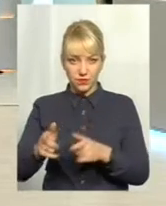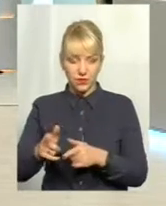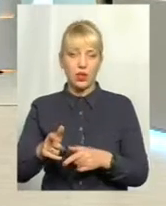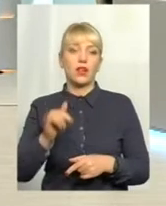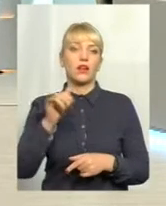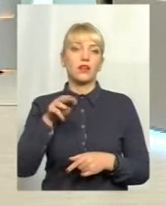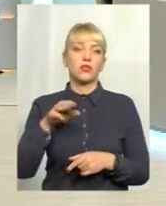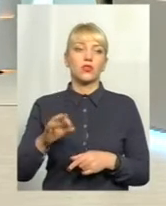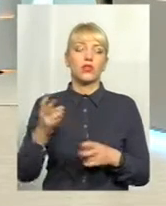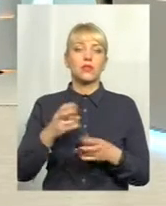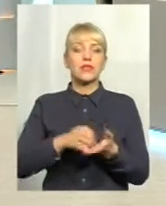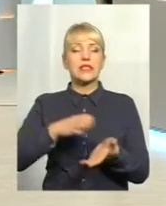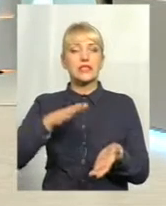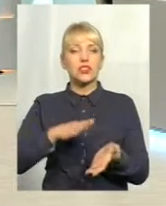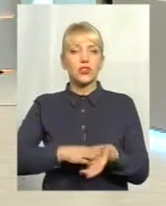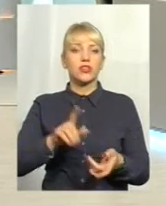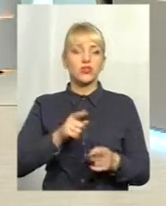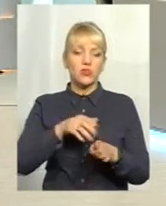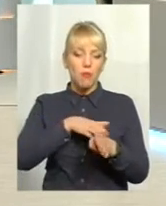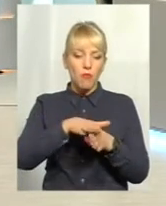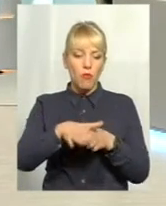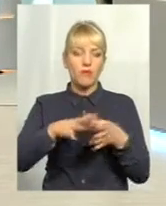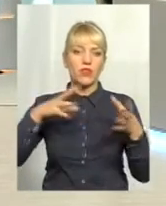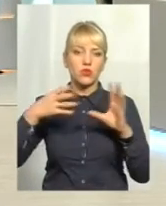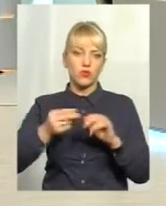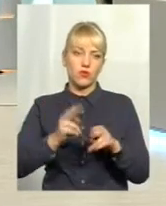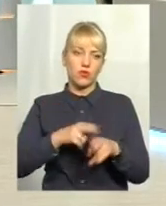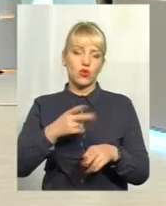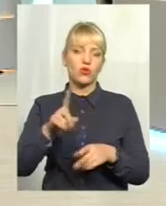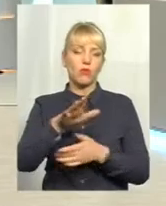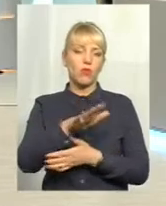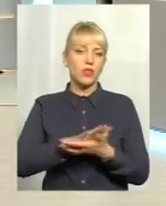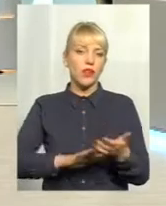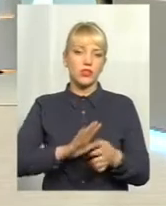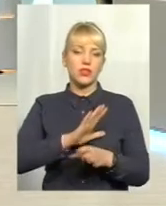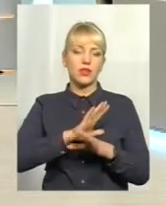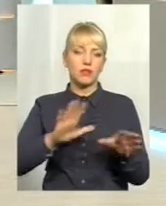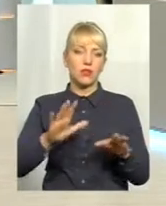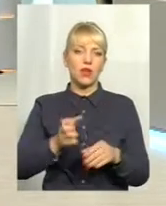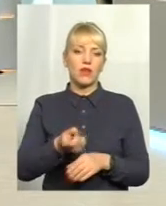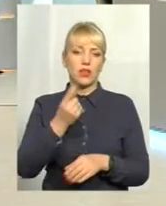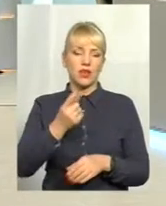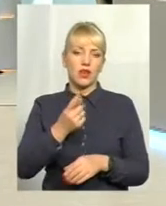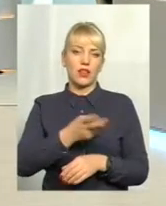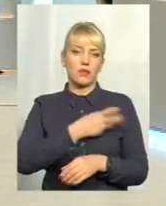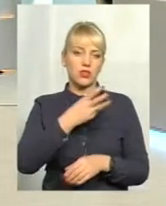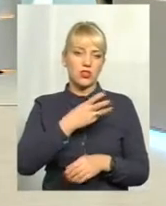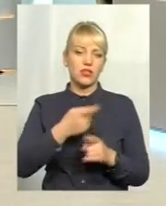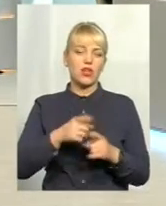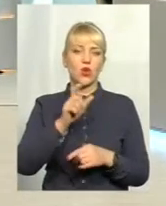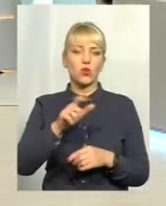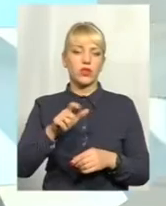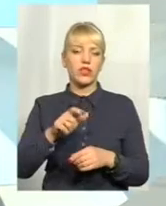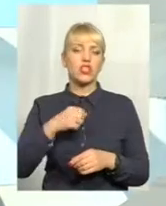щоб зазначати, що це повна сума відшкодування, щоб подальшому не виникало якихось бажань у людей, зловживаючи своїм